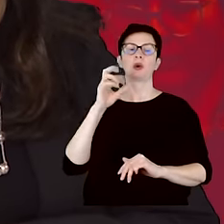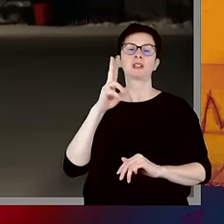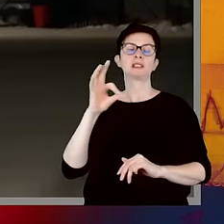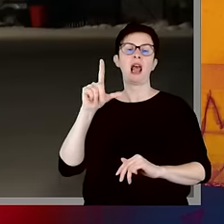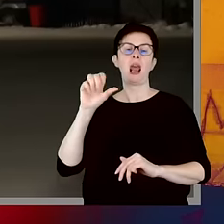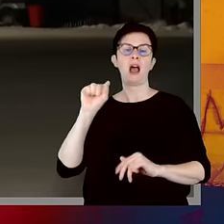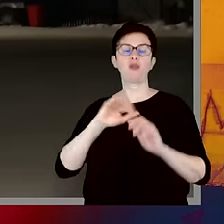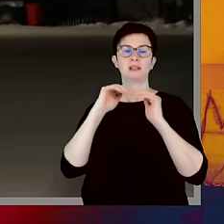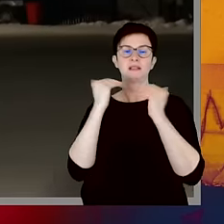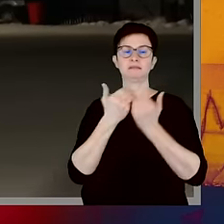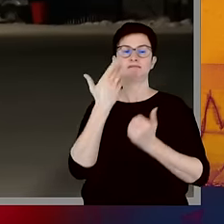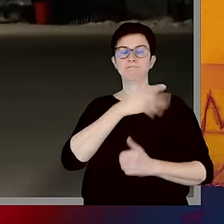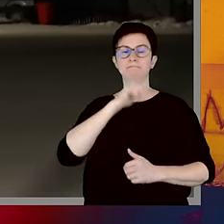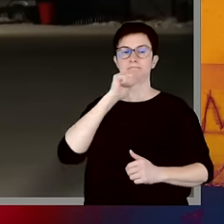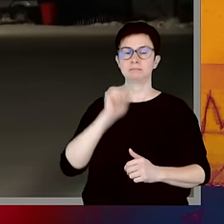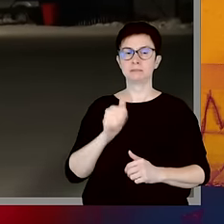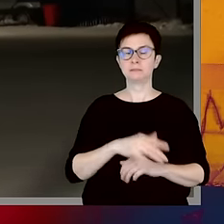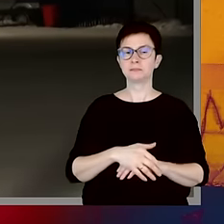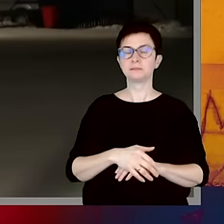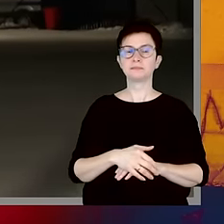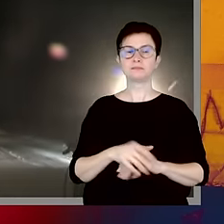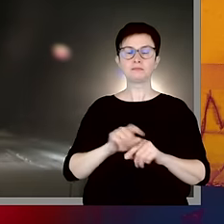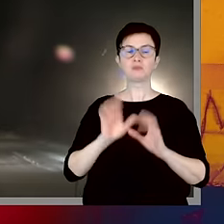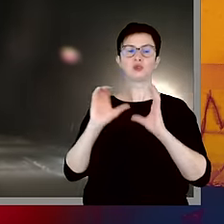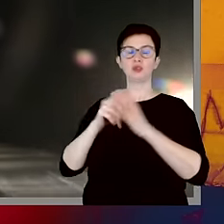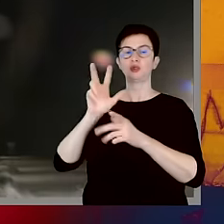to również koalicja 13 grudnia realizuje program